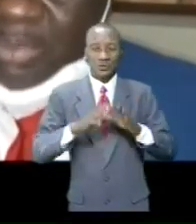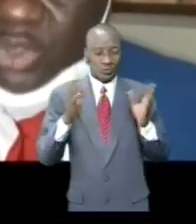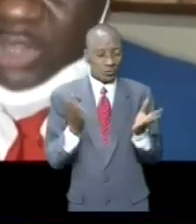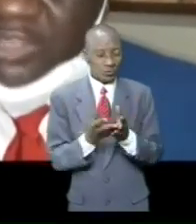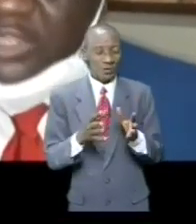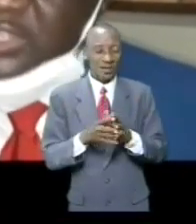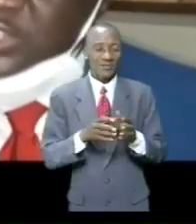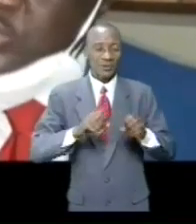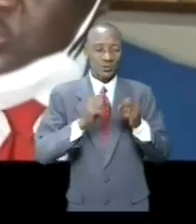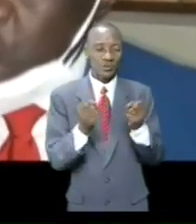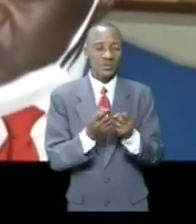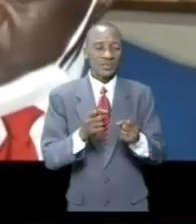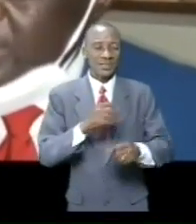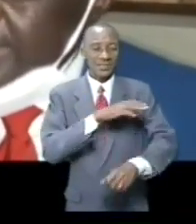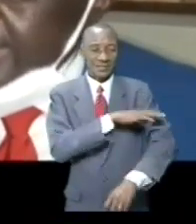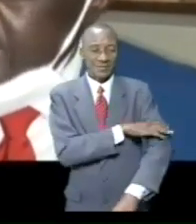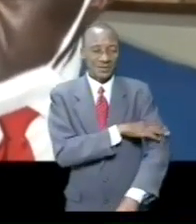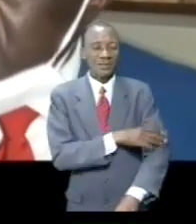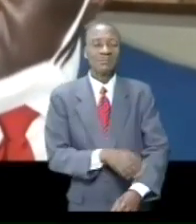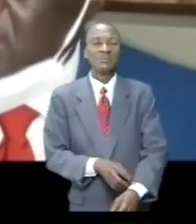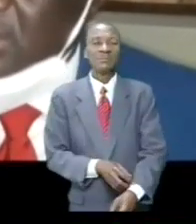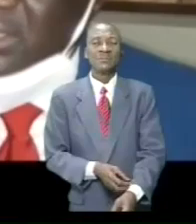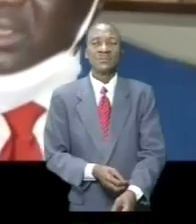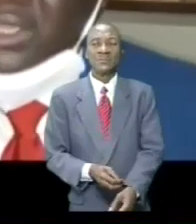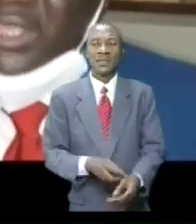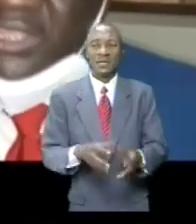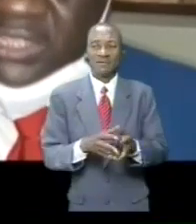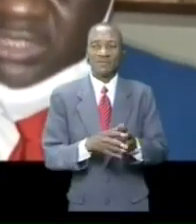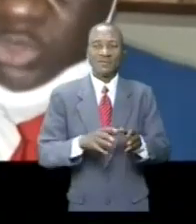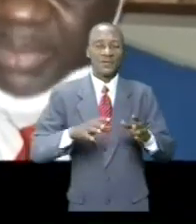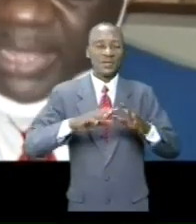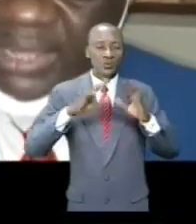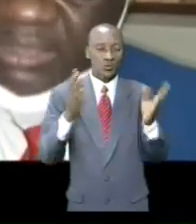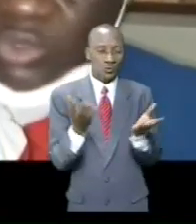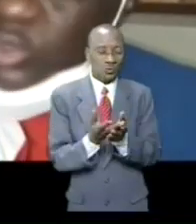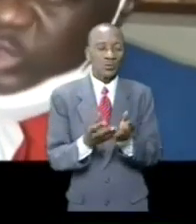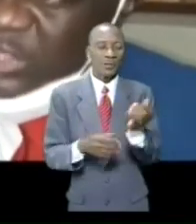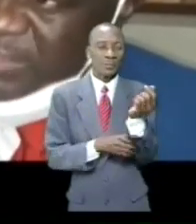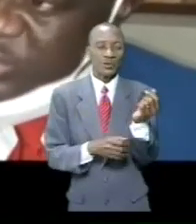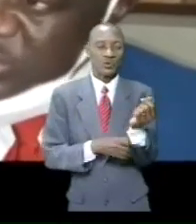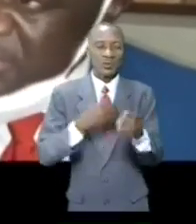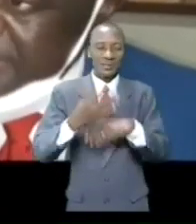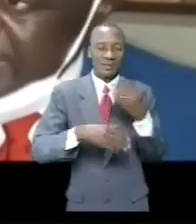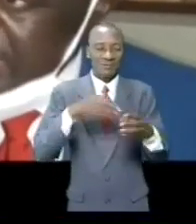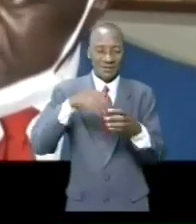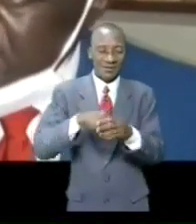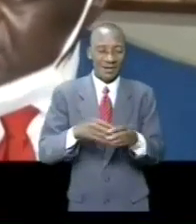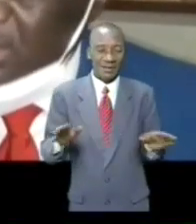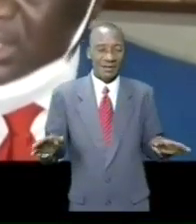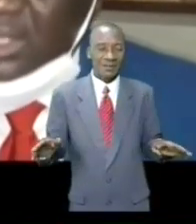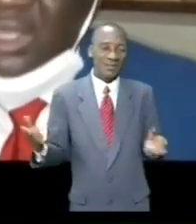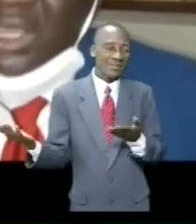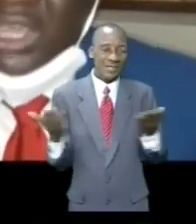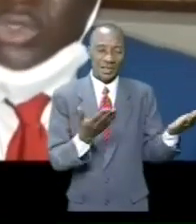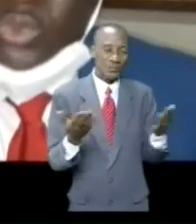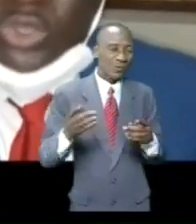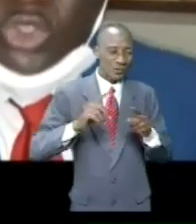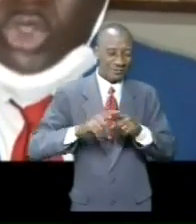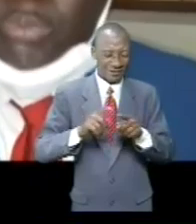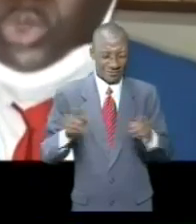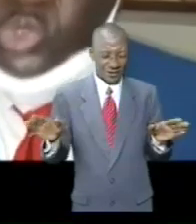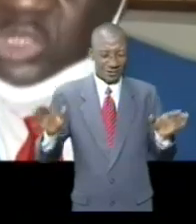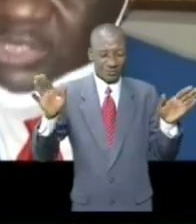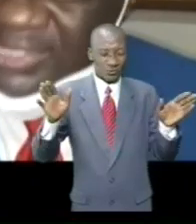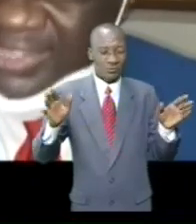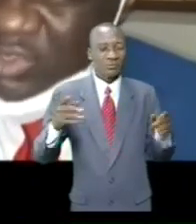civile à tous les composants du secteur de transport aérien, donc faire l'évaluation de la mise en œuvre de